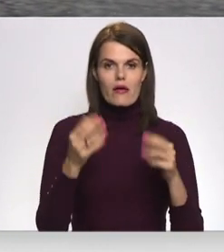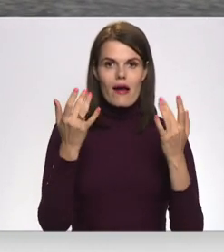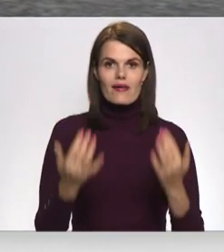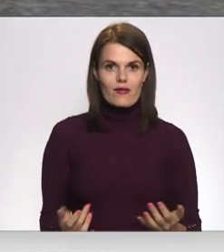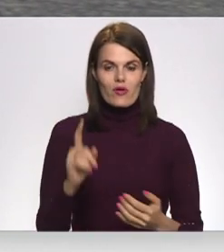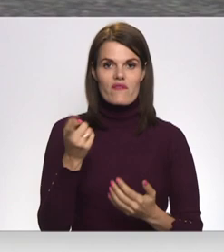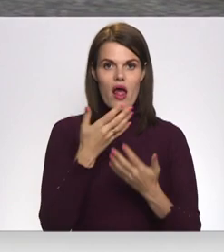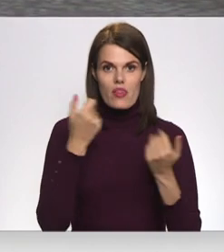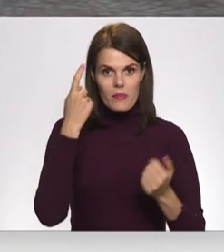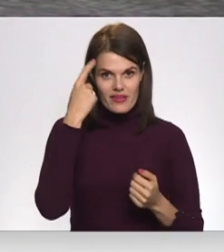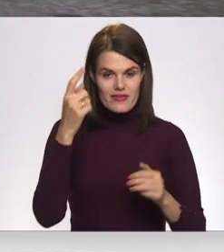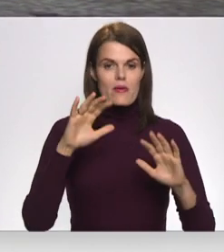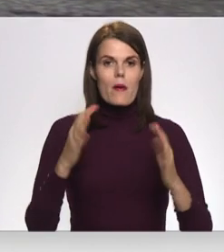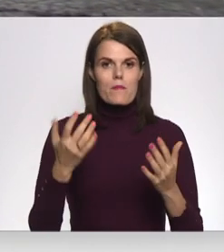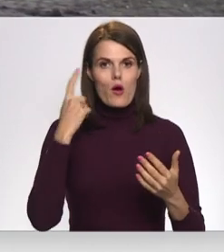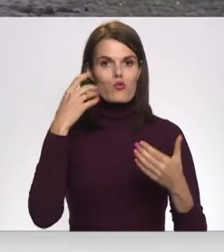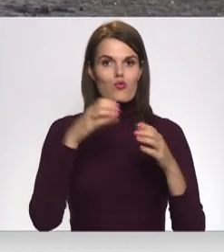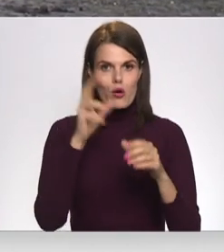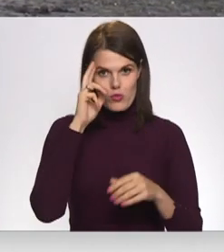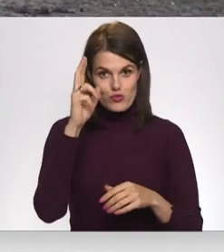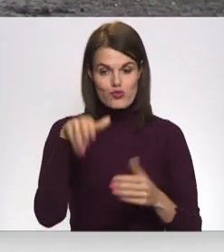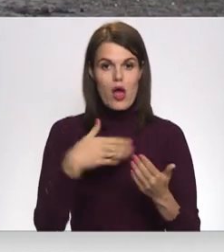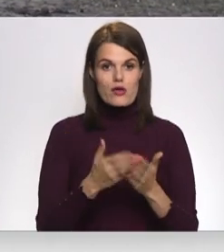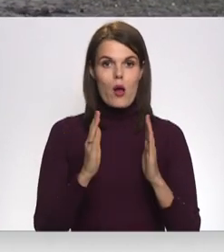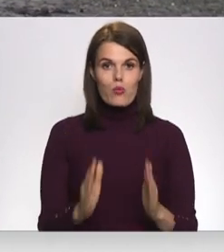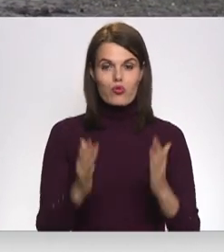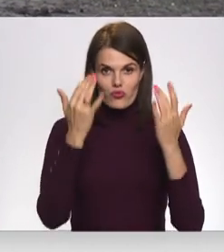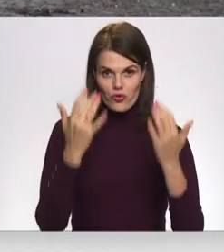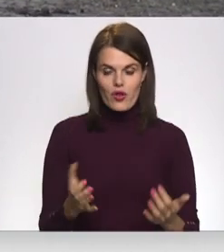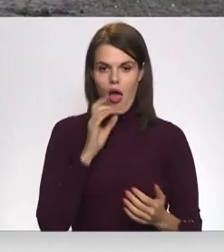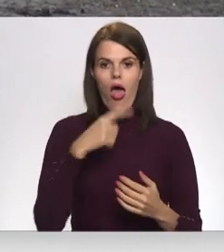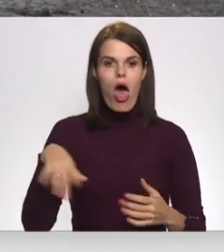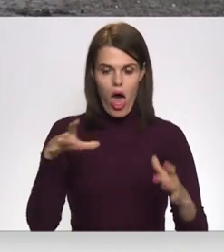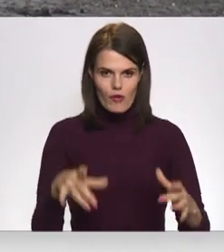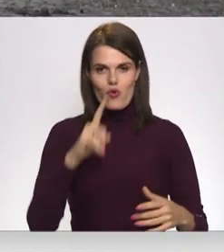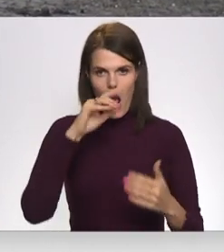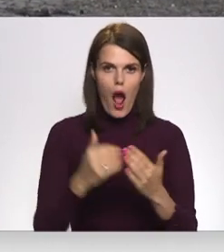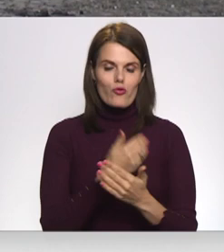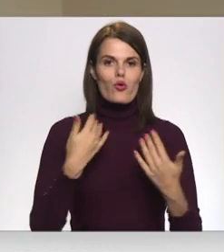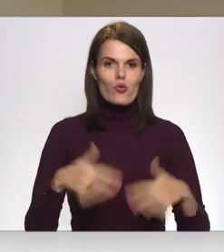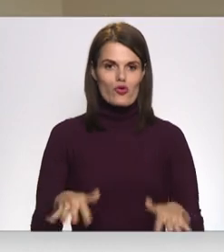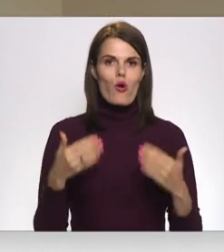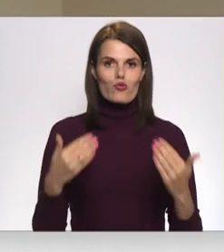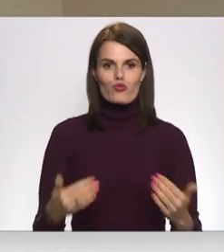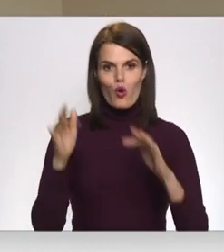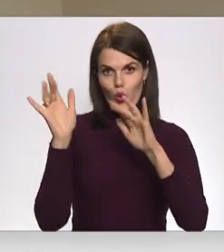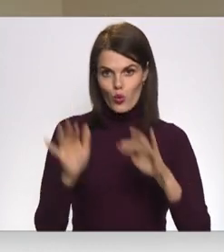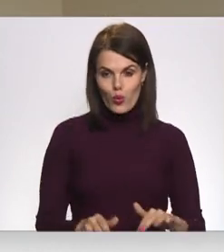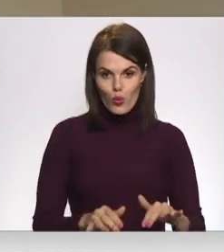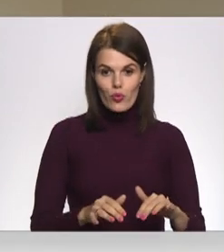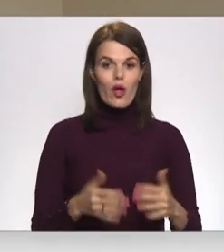gan vēl nebija zināmi, tomēr domē soli, ka, ja būs rezultāts, ezeru atjaunos jau šoruden. Nu,